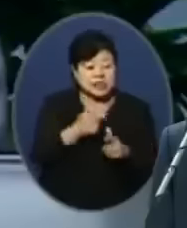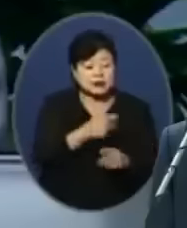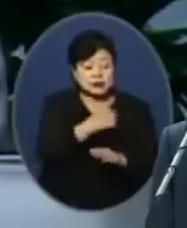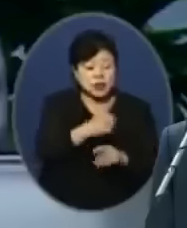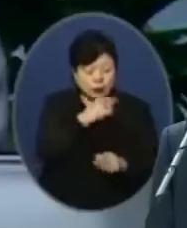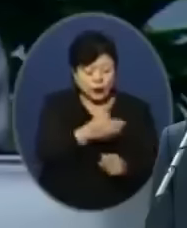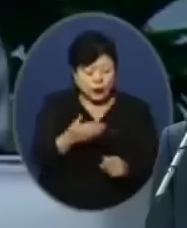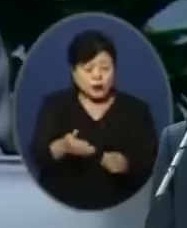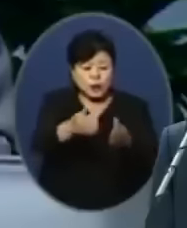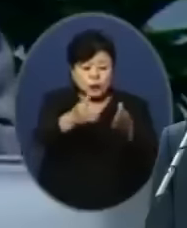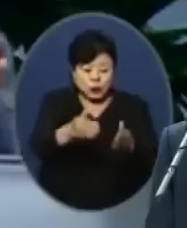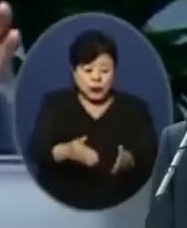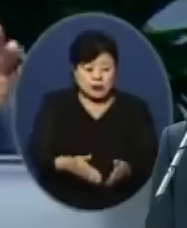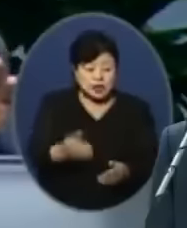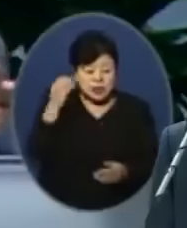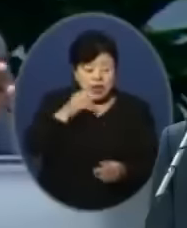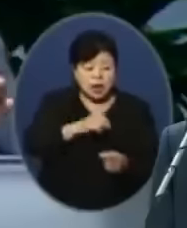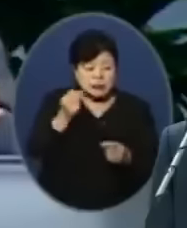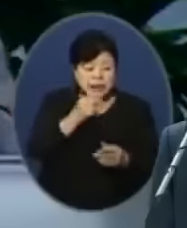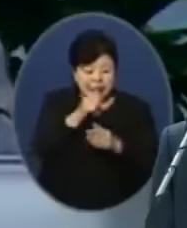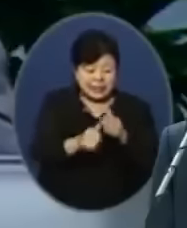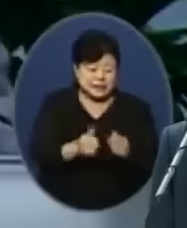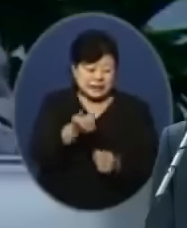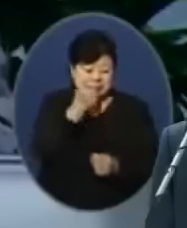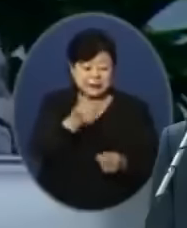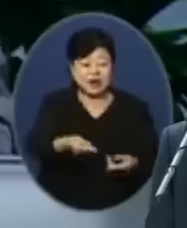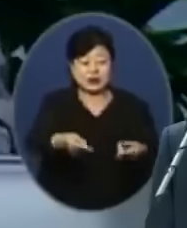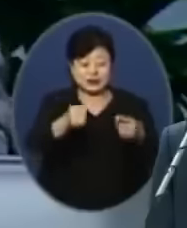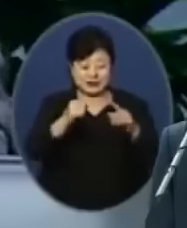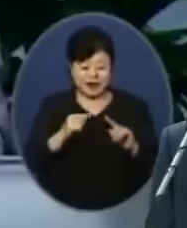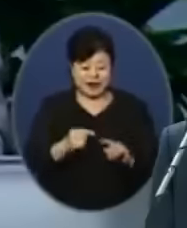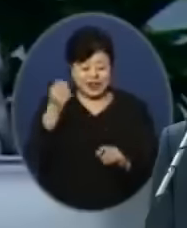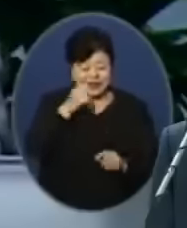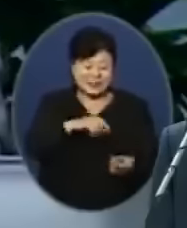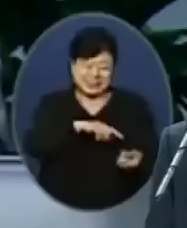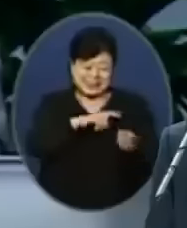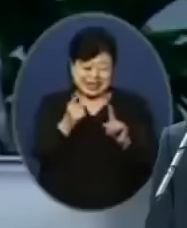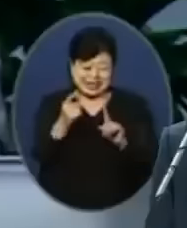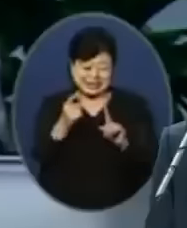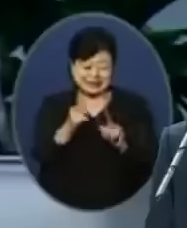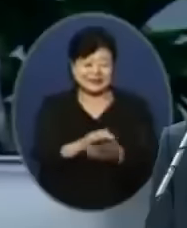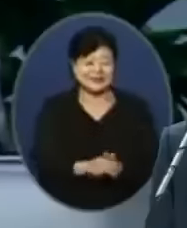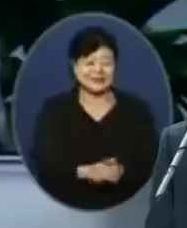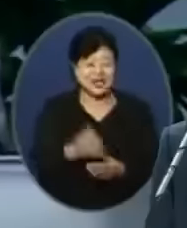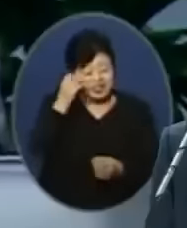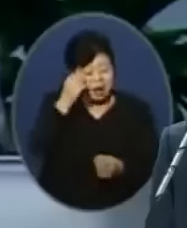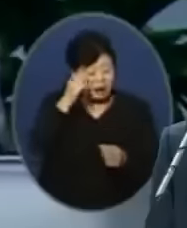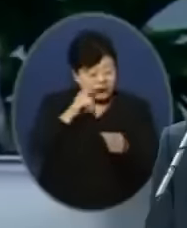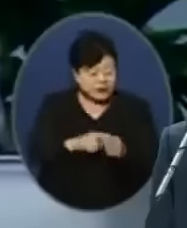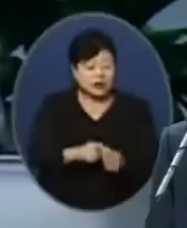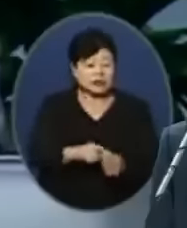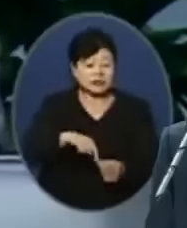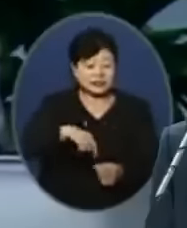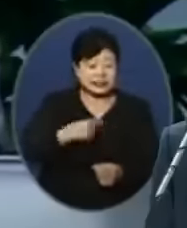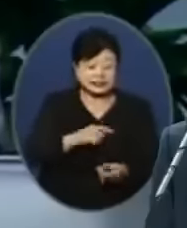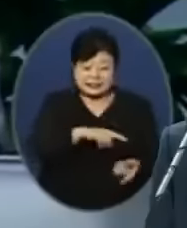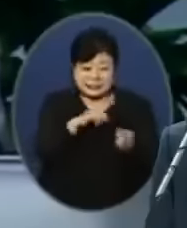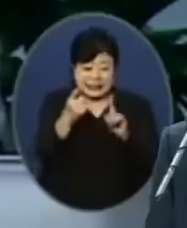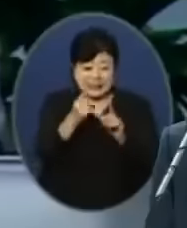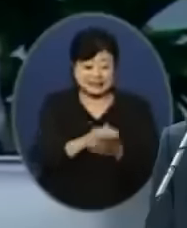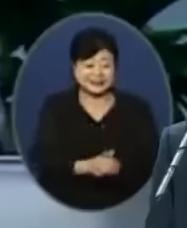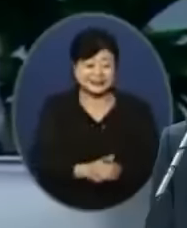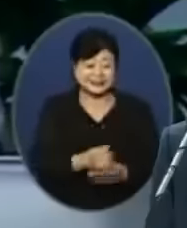그리스도의 보혈로 말미암아 영생인 하나님의 생명이 들어와서 영이 살아납니다. 영적인 자아가 살아나는